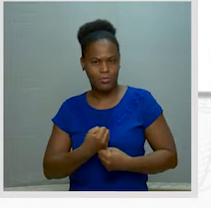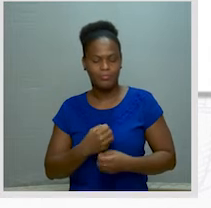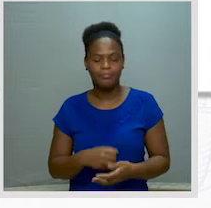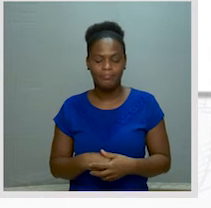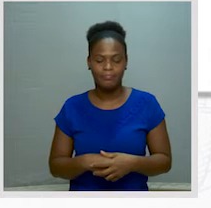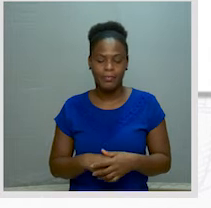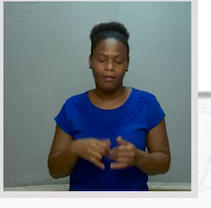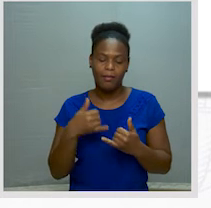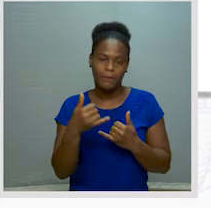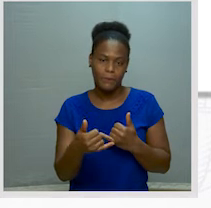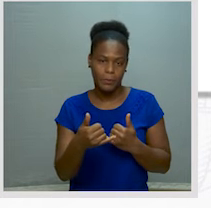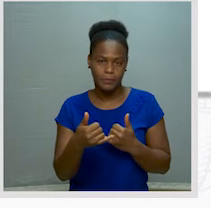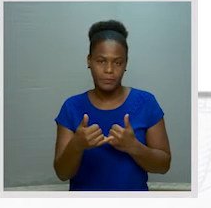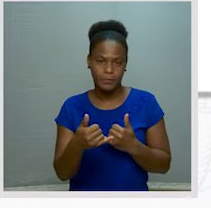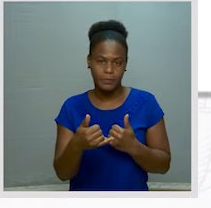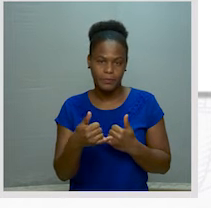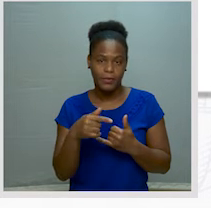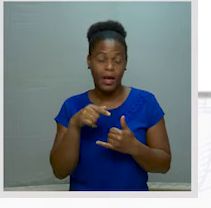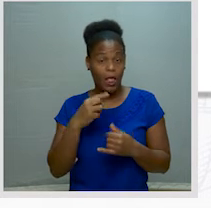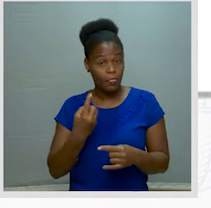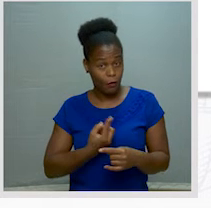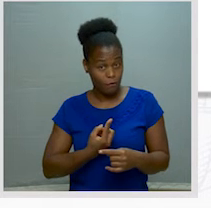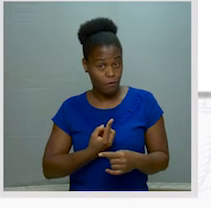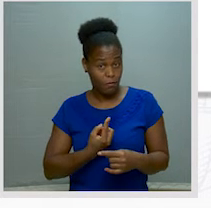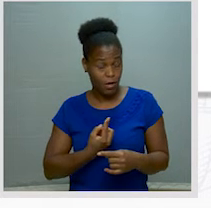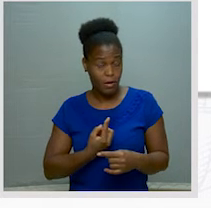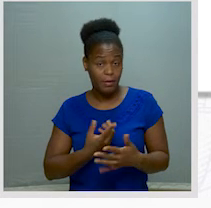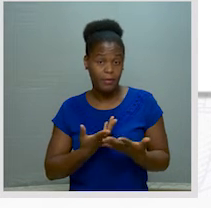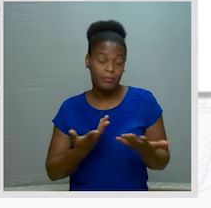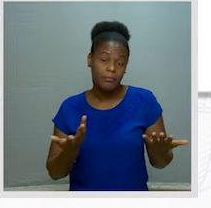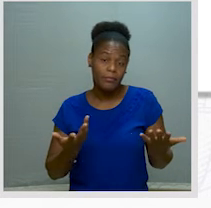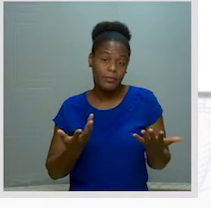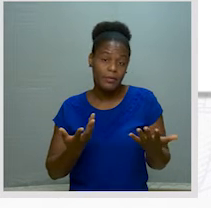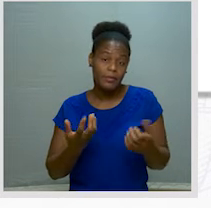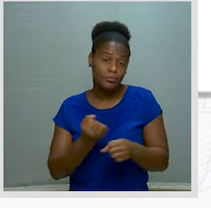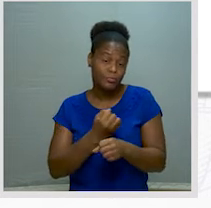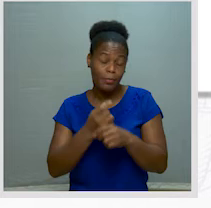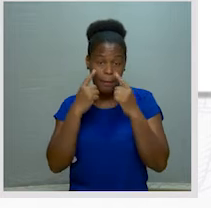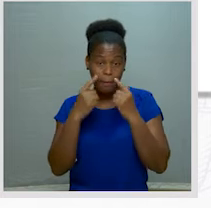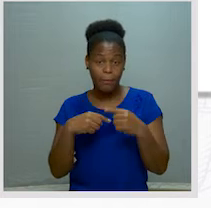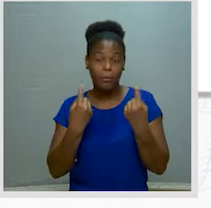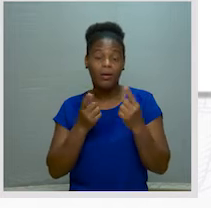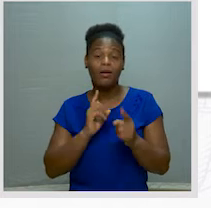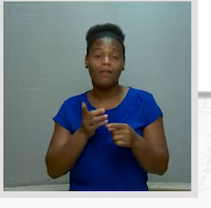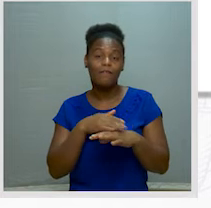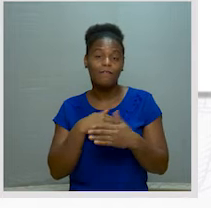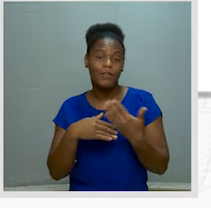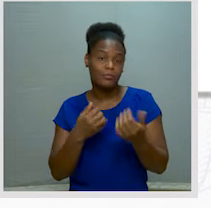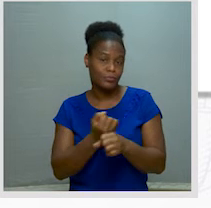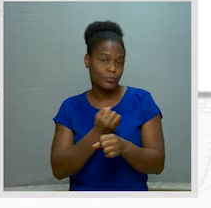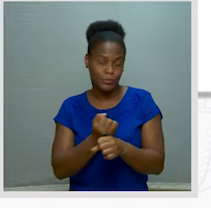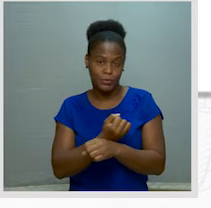courage. Puis, c'est un devoir de mission publique que fait